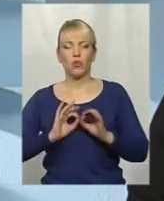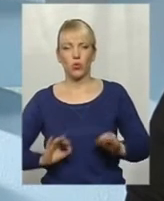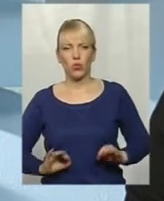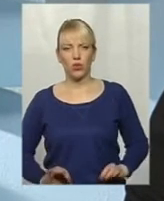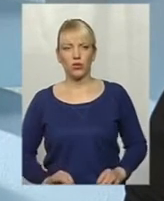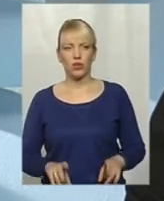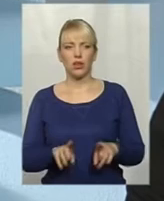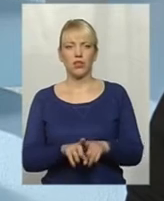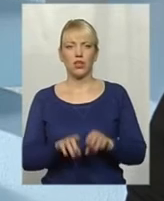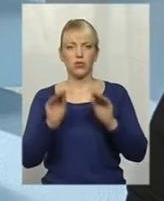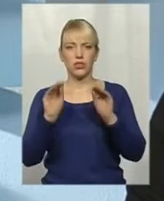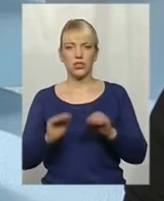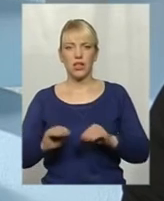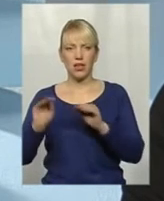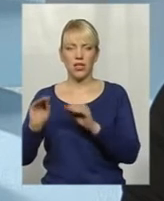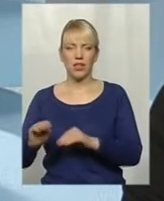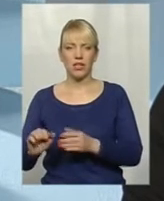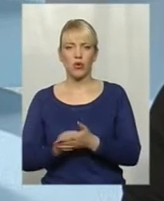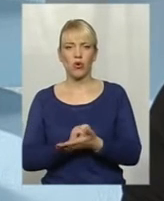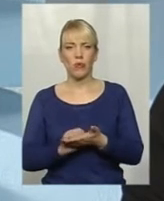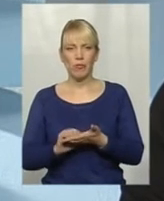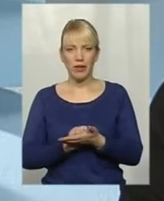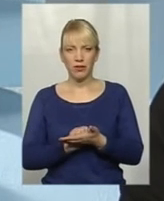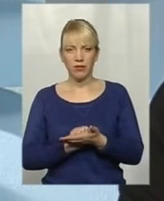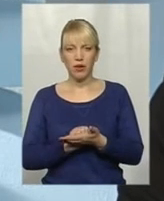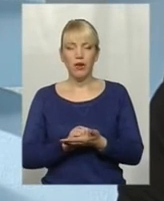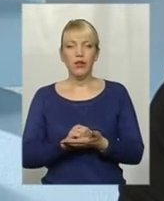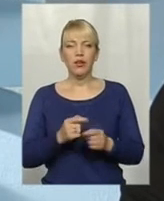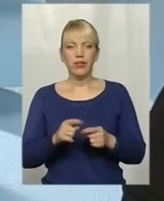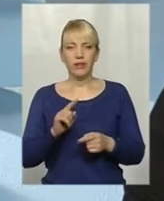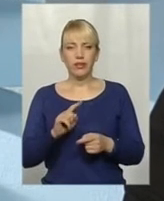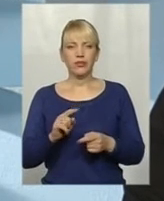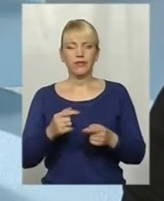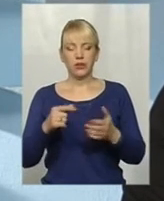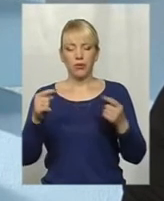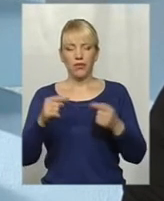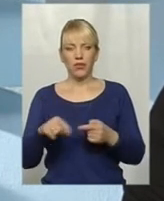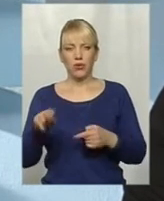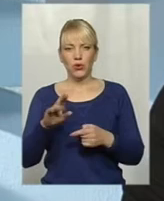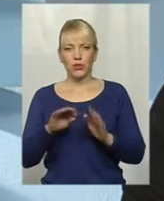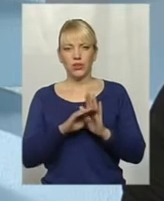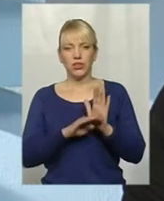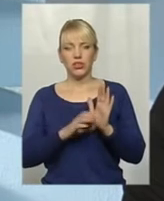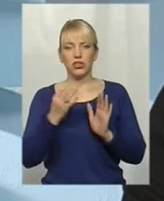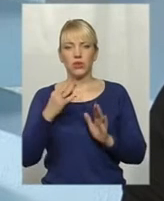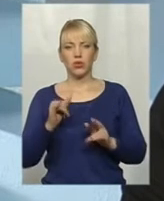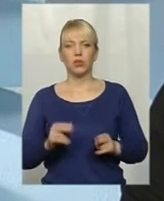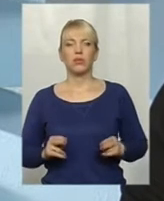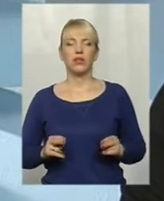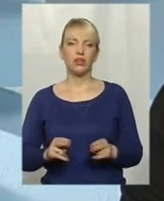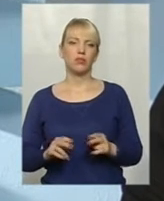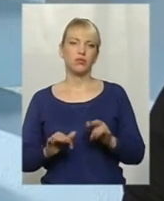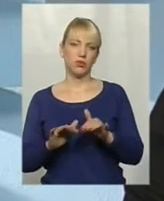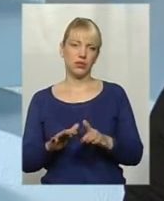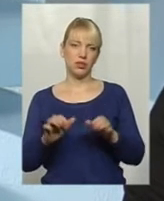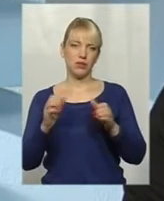також складання документів процесуального характеру. Відповідно до статті 14 у кримінальному процесі мають